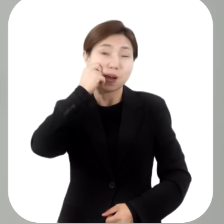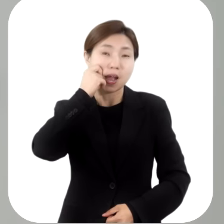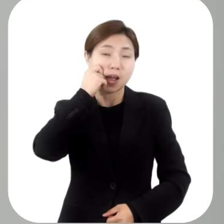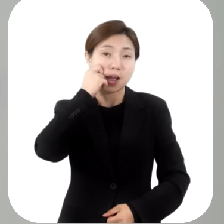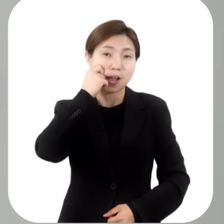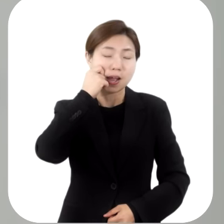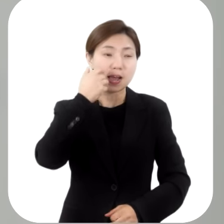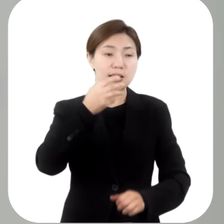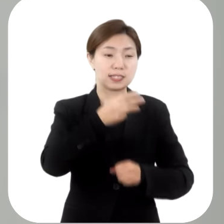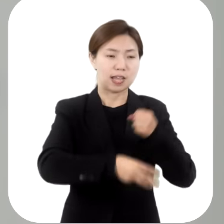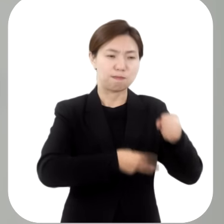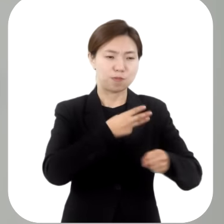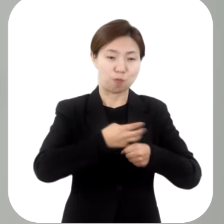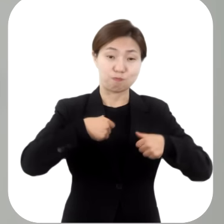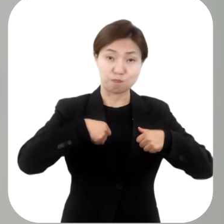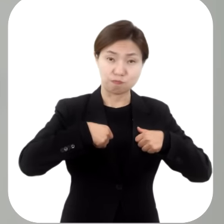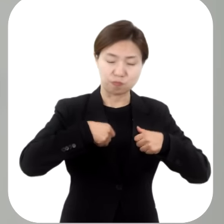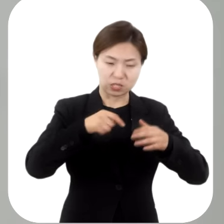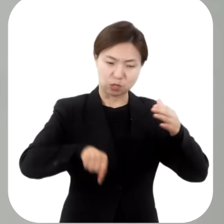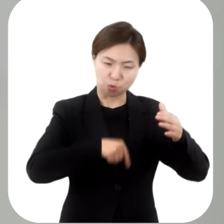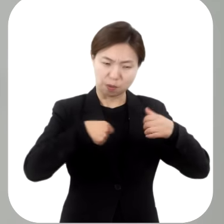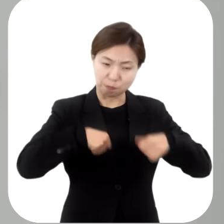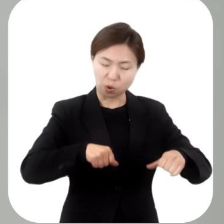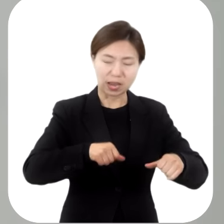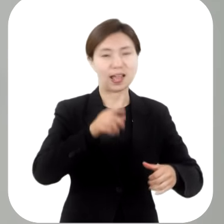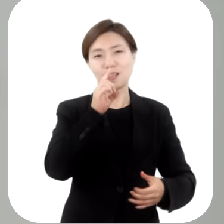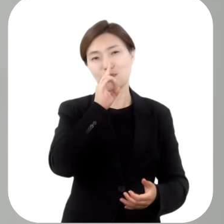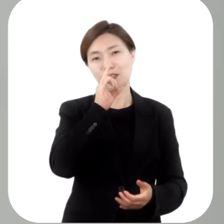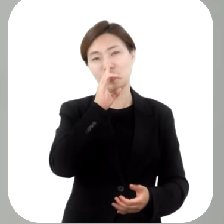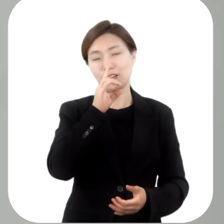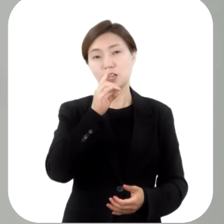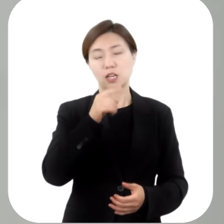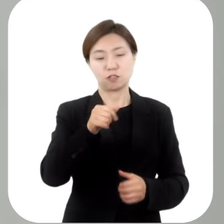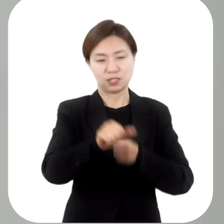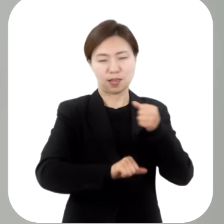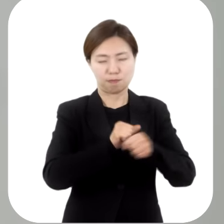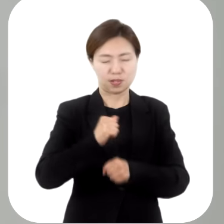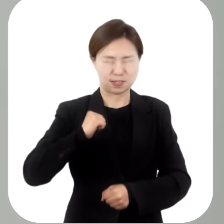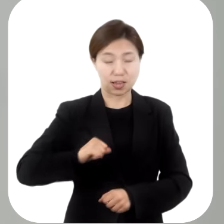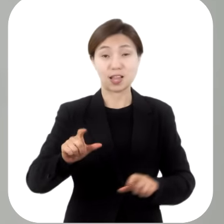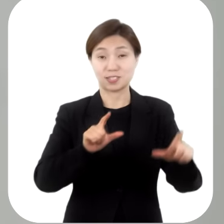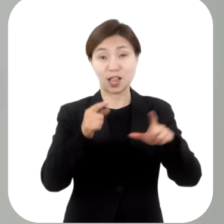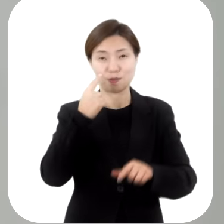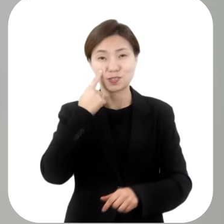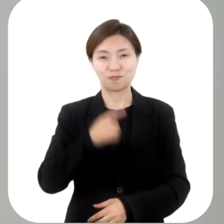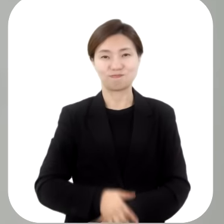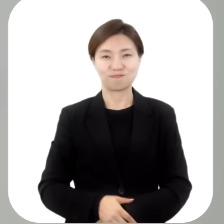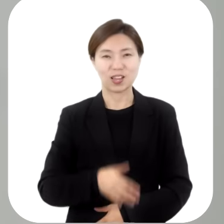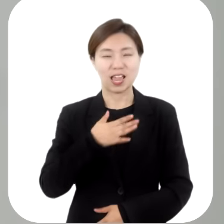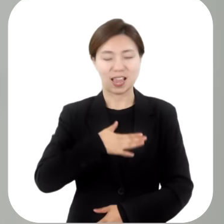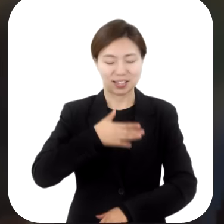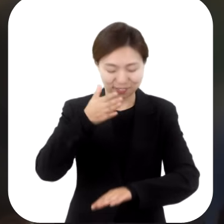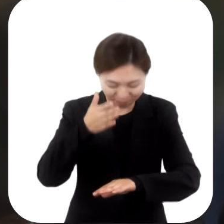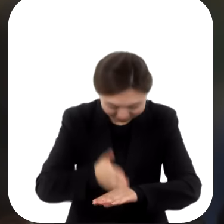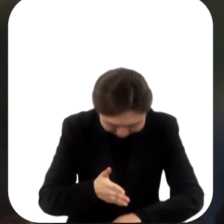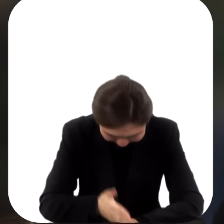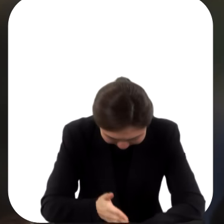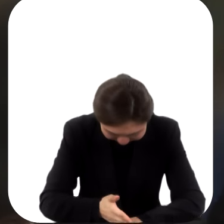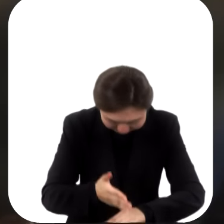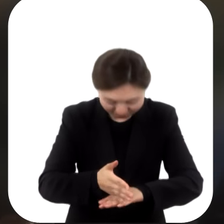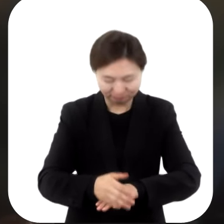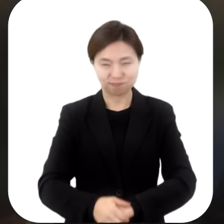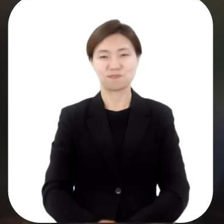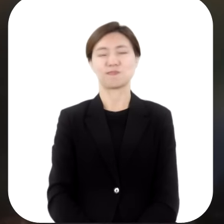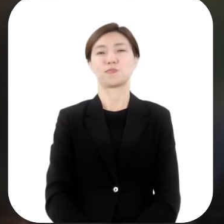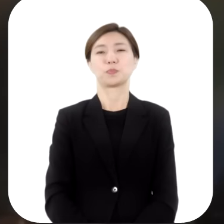못 견뎌가 옮기는 건 3년 안에는 하지 말고 딱 한번 해보는 것은 필요합니다. 예, 알겠습니다. 감사합니다. 네.